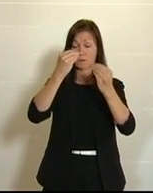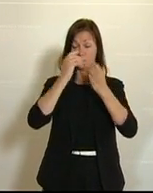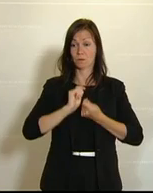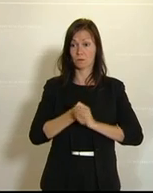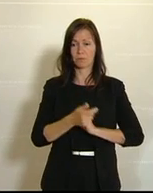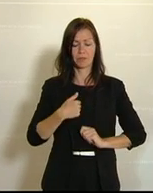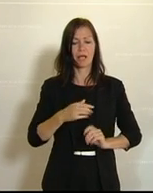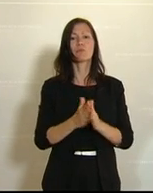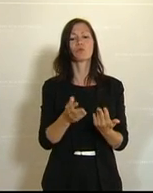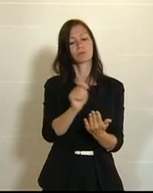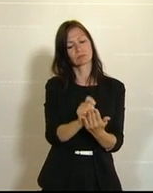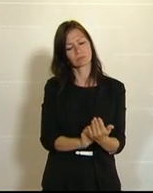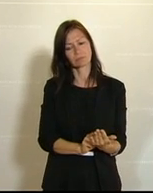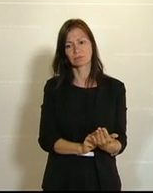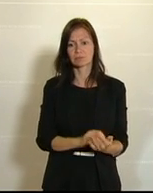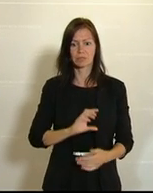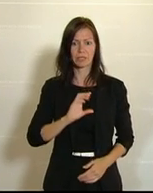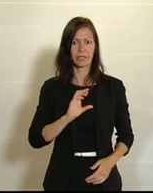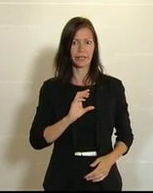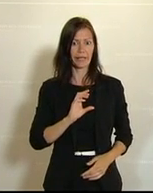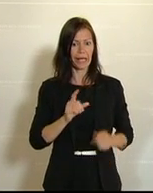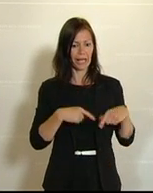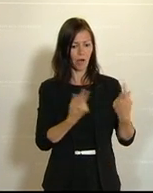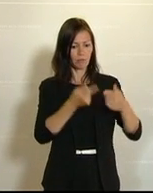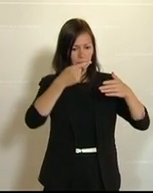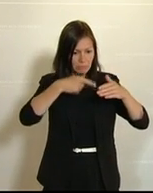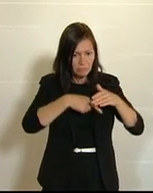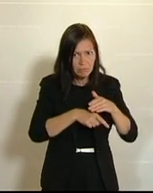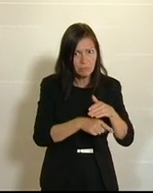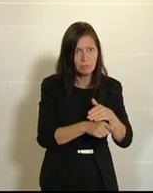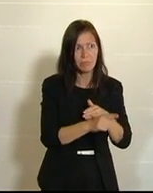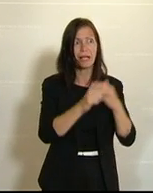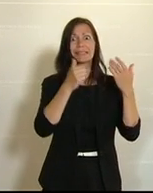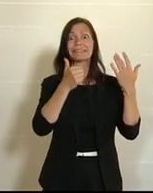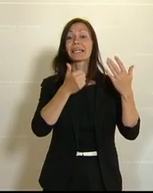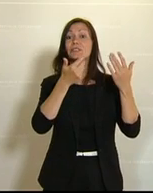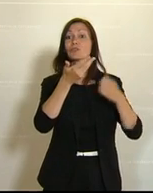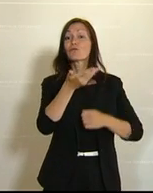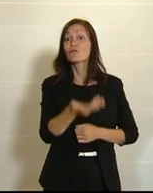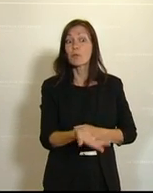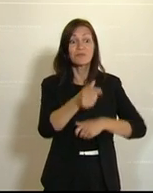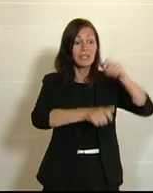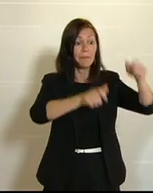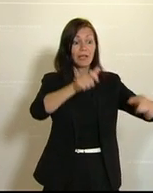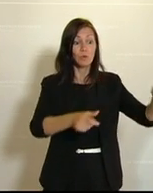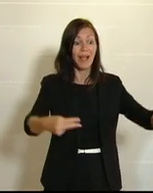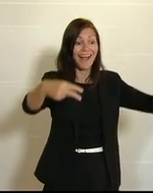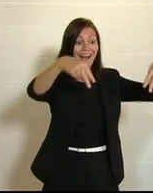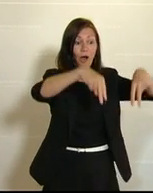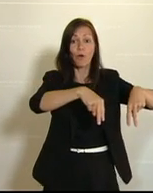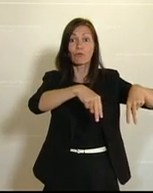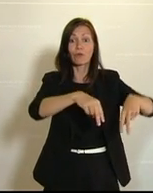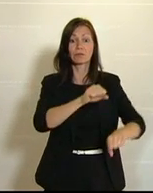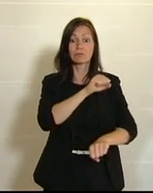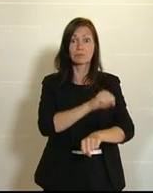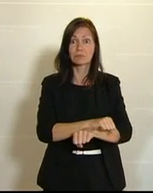hatte ich den ersten Fuß in den Raum gesetzt, erhoben sich 56 Menschen mit klirrenden Fußketten und riefen: Wir